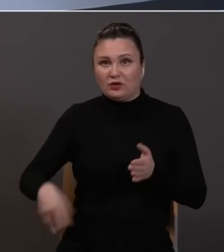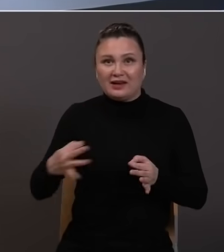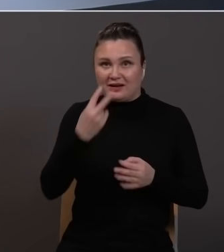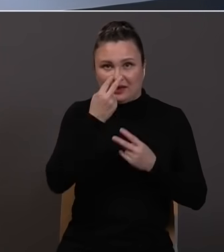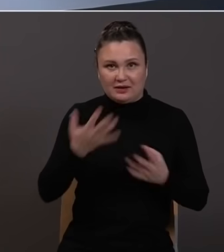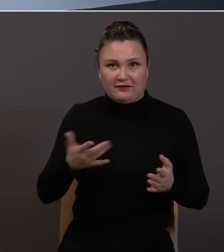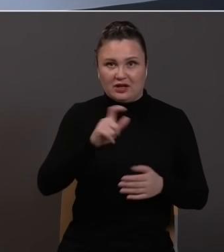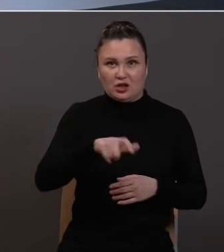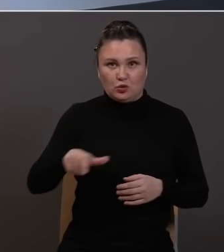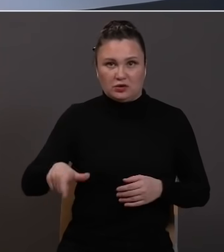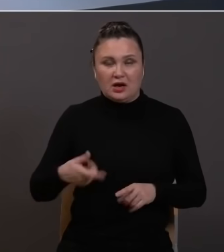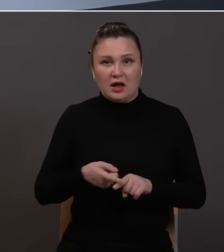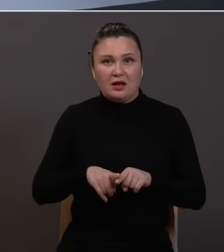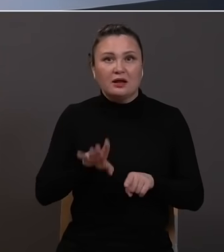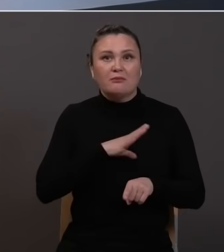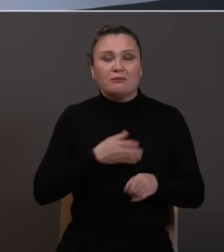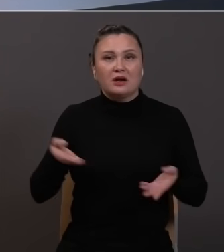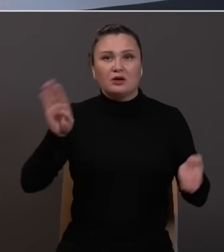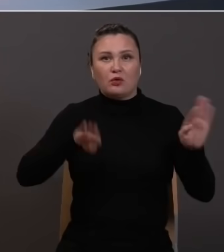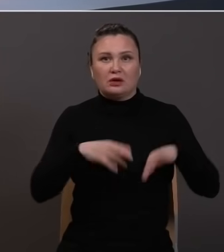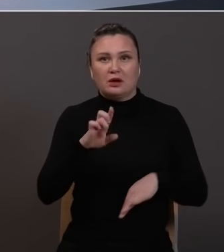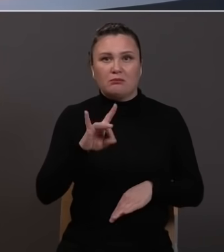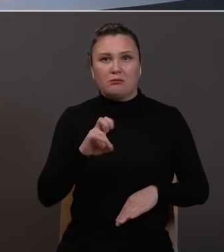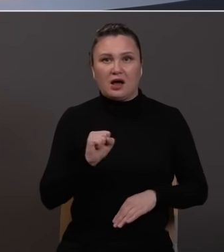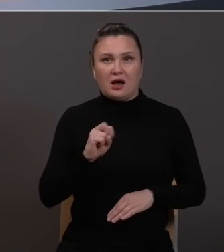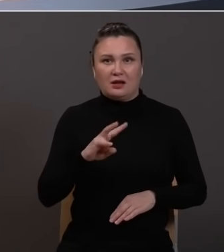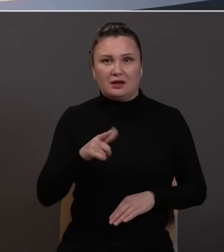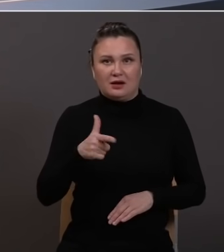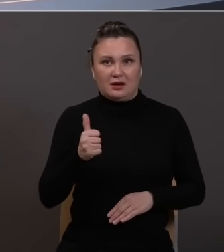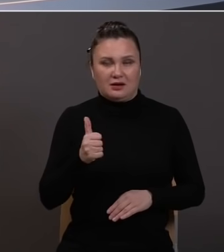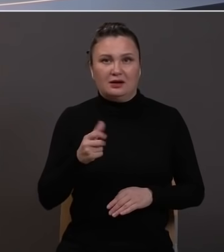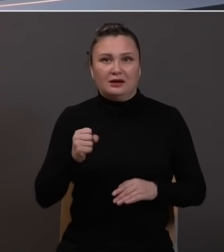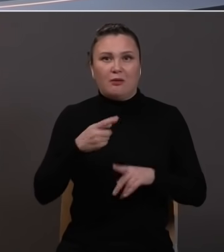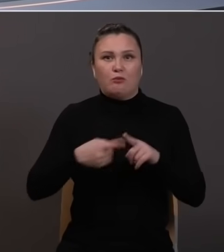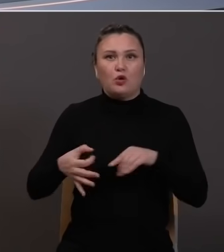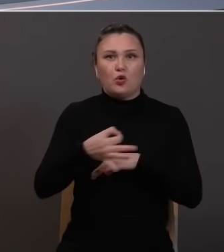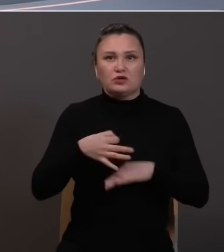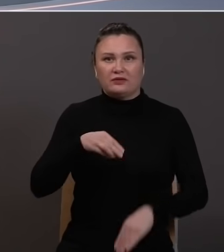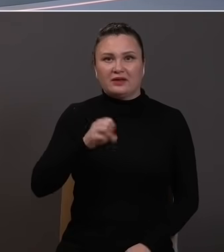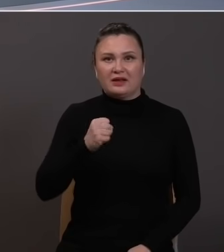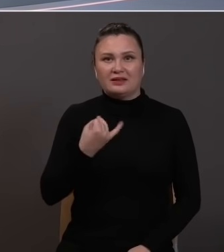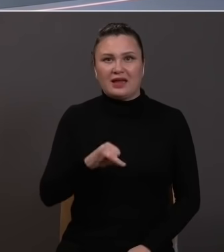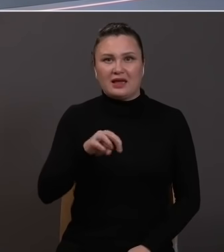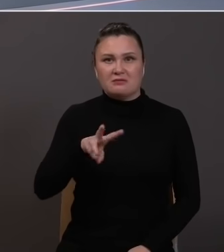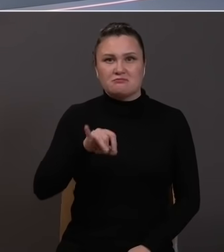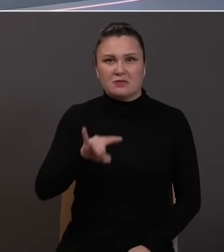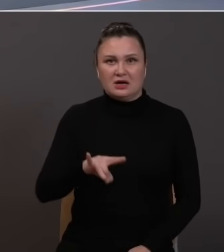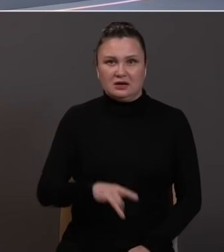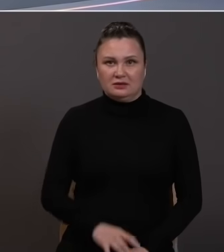не видел людей. Это были горы Беранга, расположенные на полуострове Таймыр. Самые северные горы в мире,